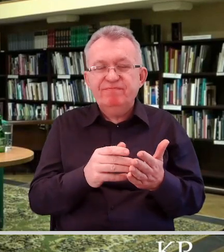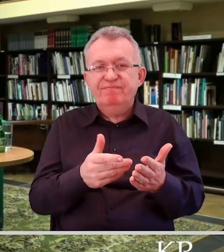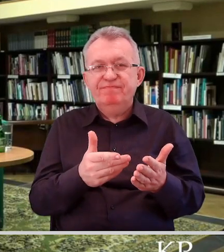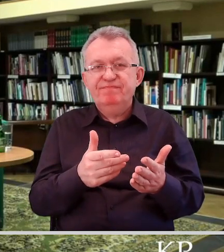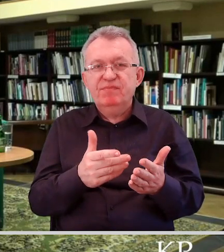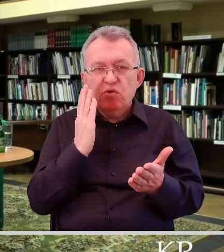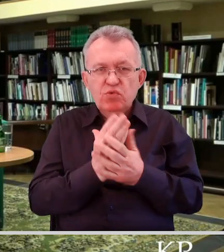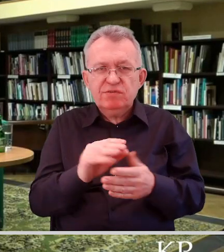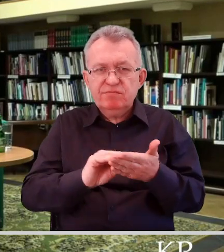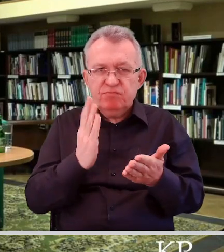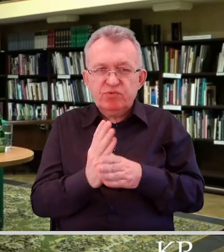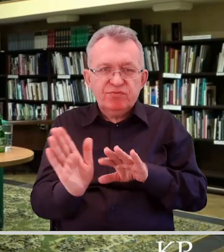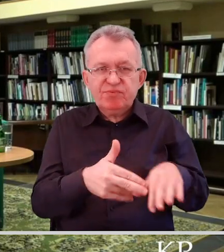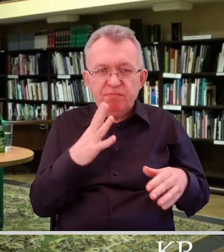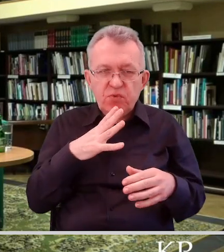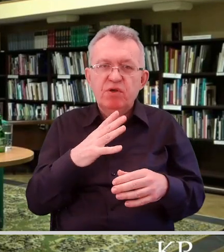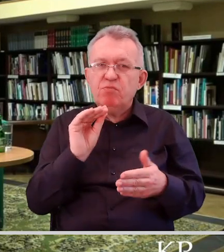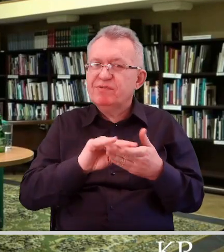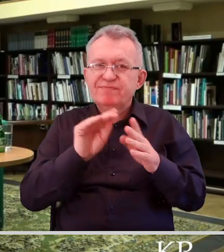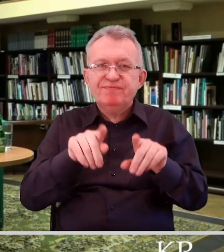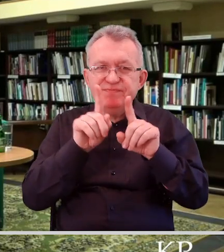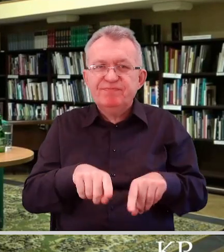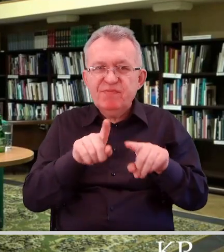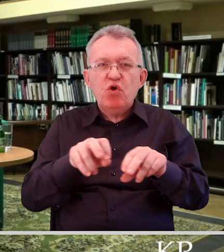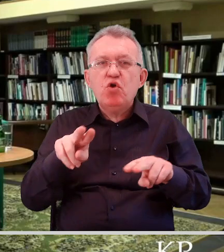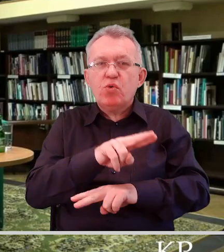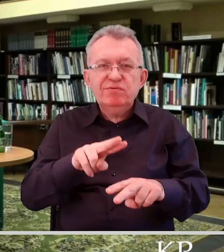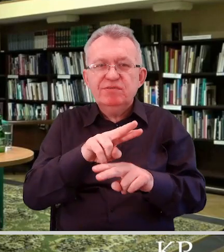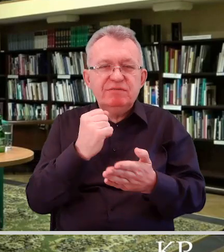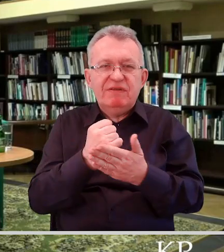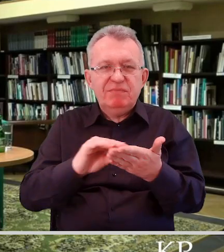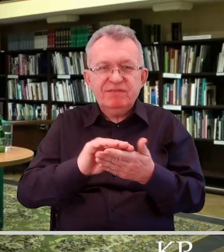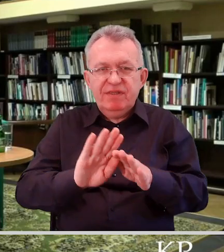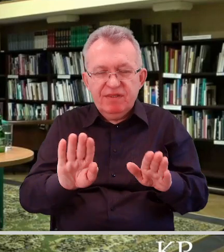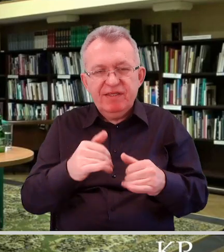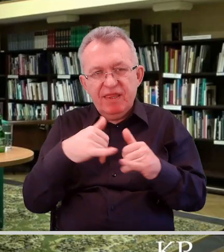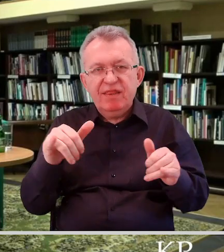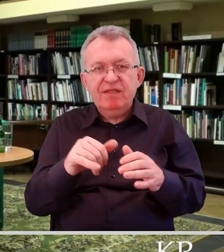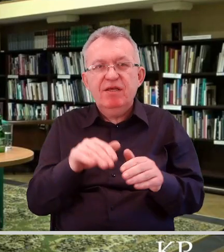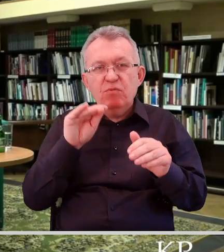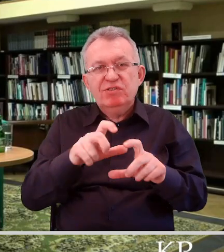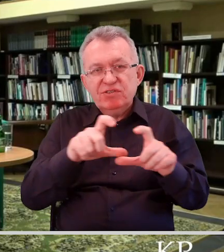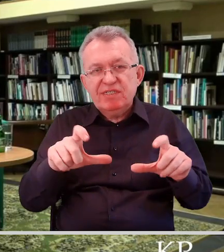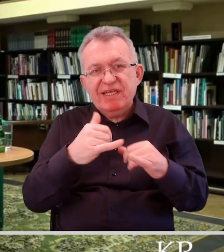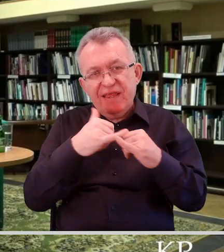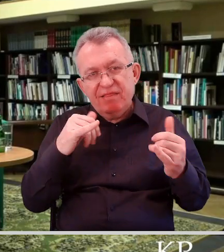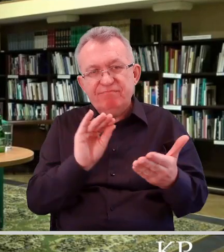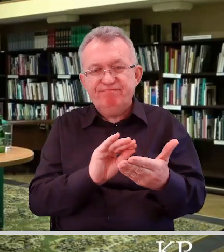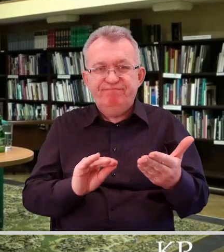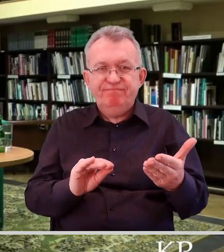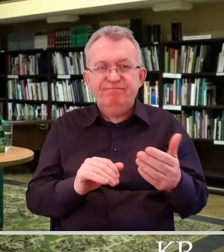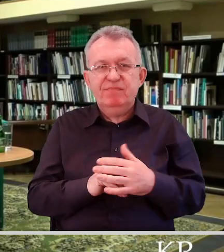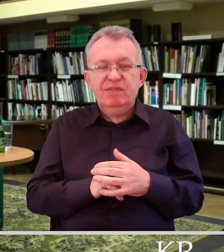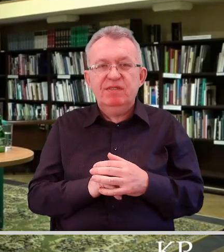to już było Bambino i w ogóle może już nie piszmy tych sag rodzinnych, bo przyszedł może czas na inną literaturę. I